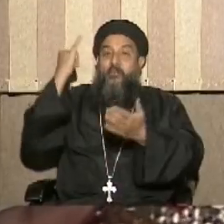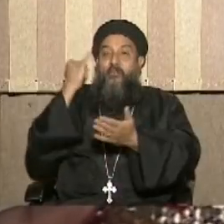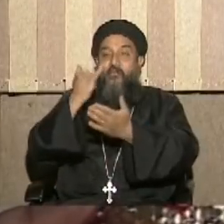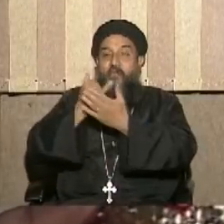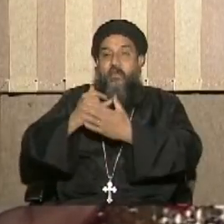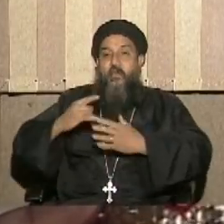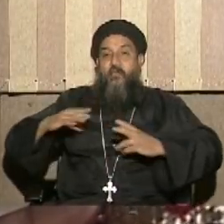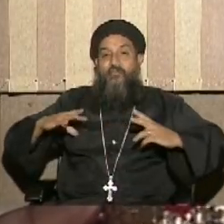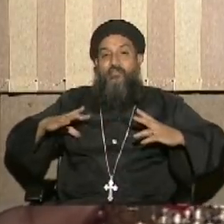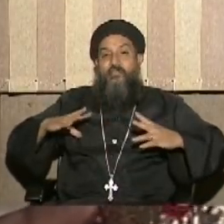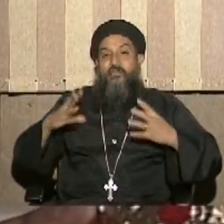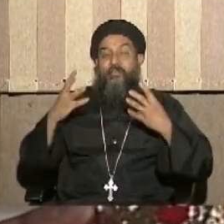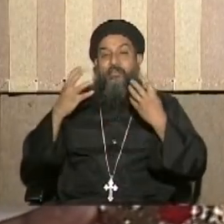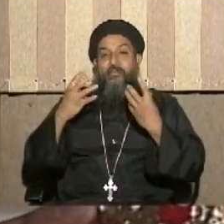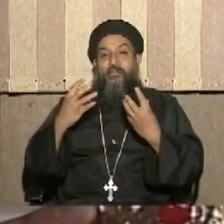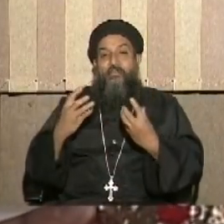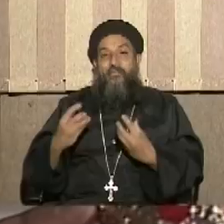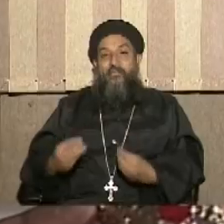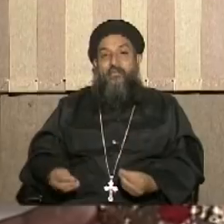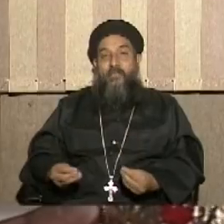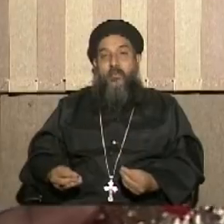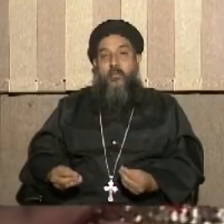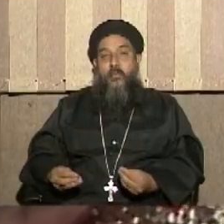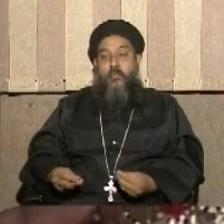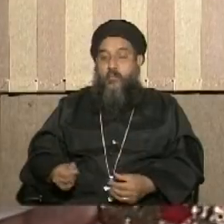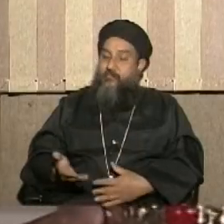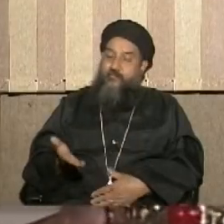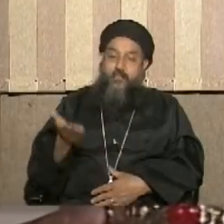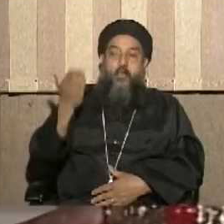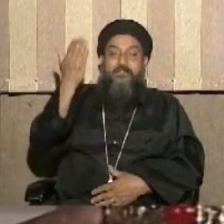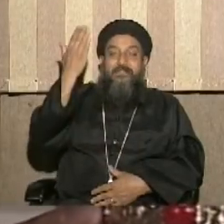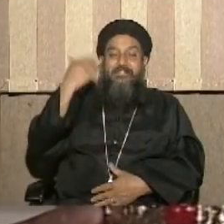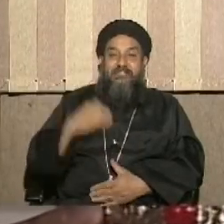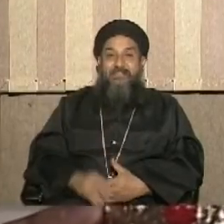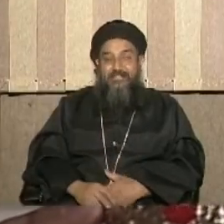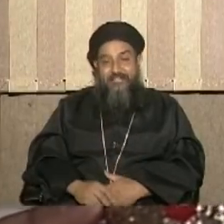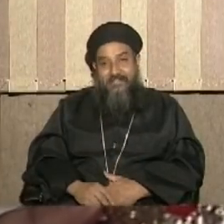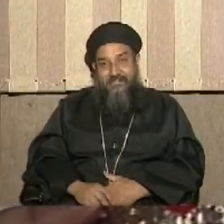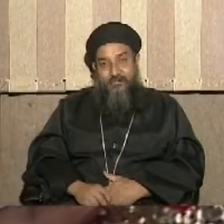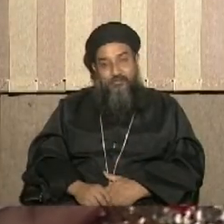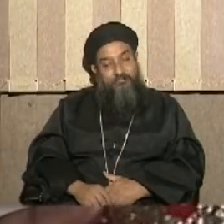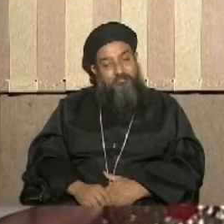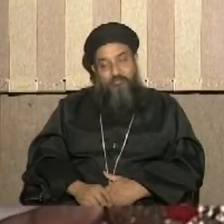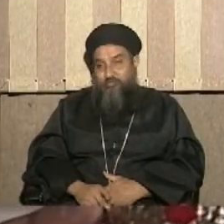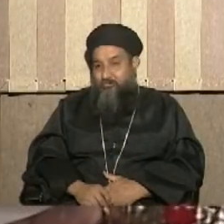والسلطان والراحة والجاه،